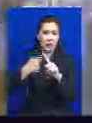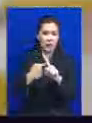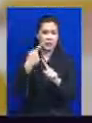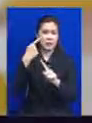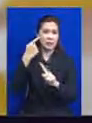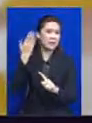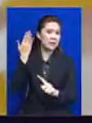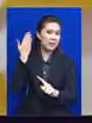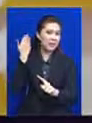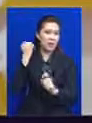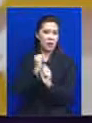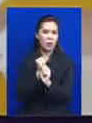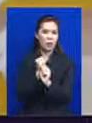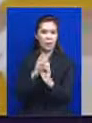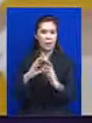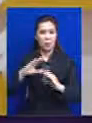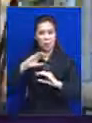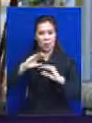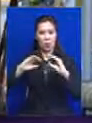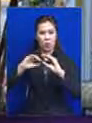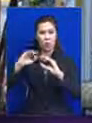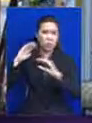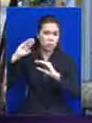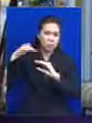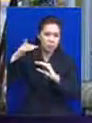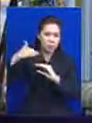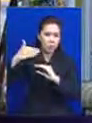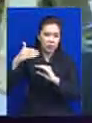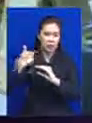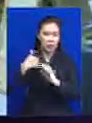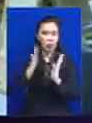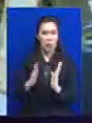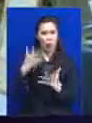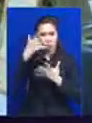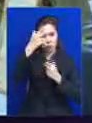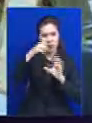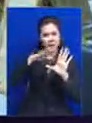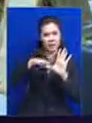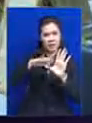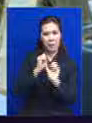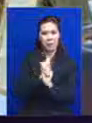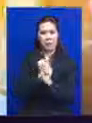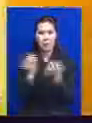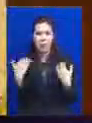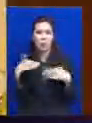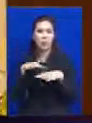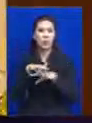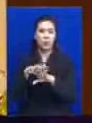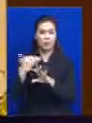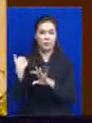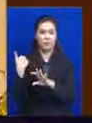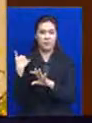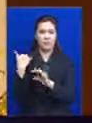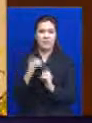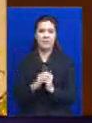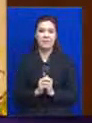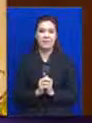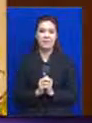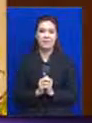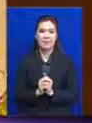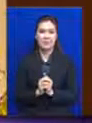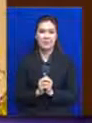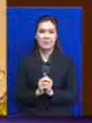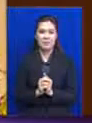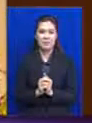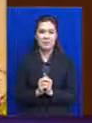านมาวันนี้โครงการนี้มีความคืบหน้าไปมากมีผู้สนใจสมัครเข้าร่วมโครงการอย่างต่อเนื่องในวีระพงษ์แพสุวรรณปลัดกระท